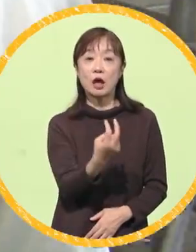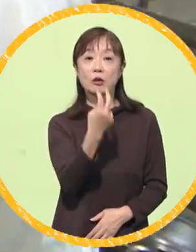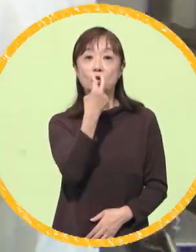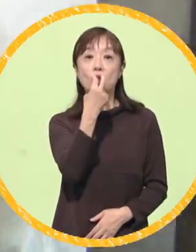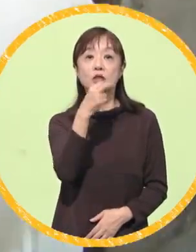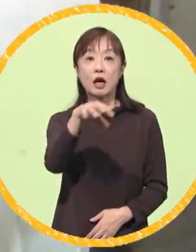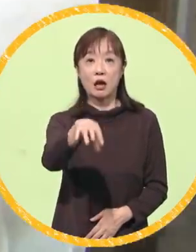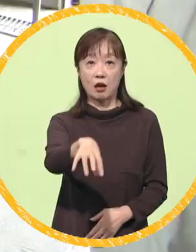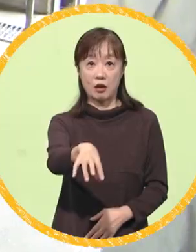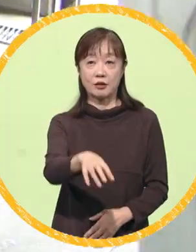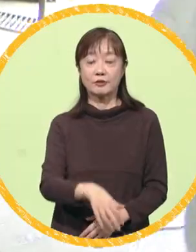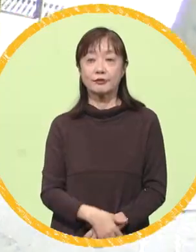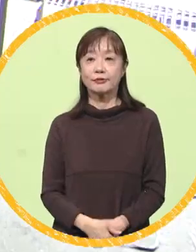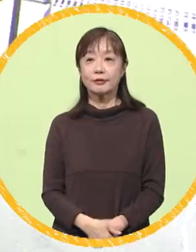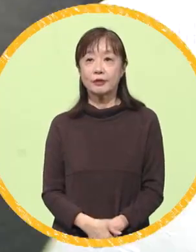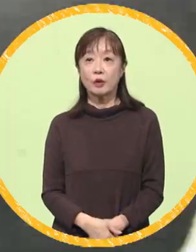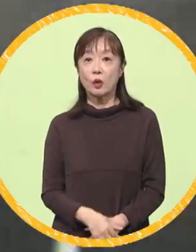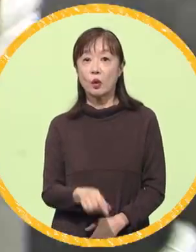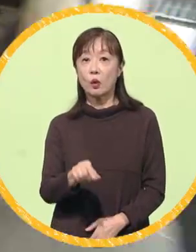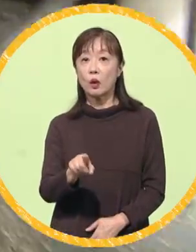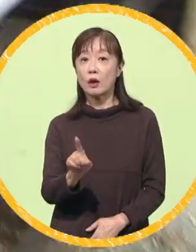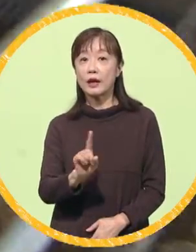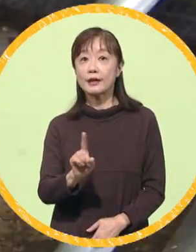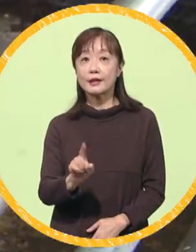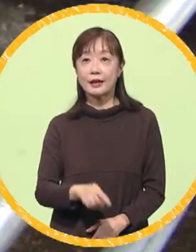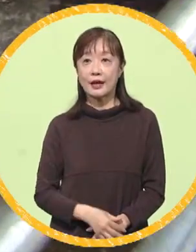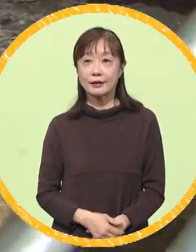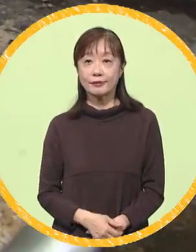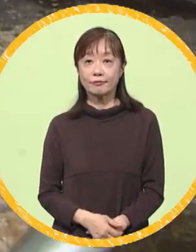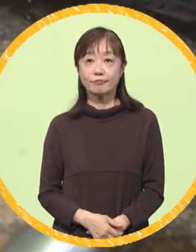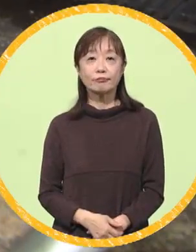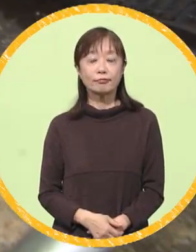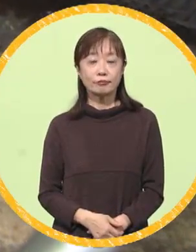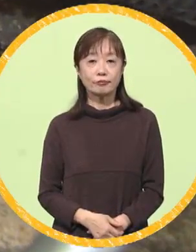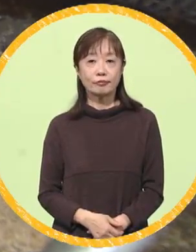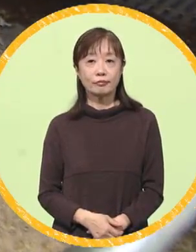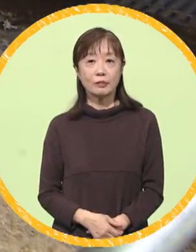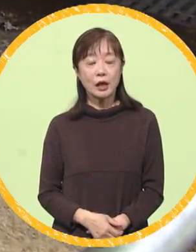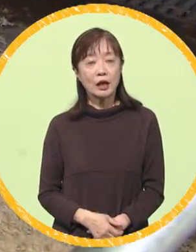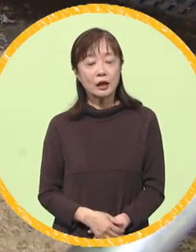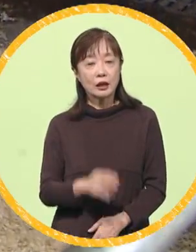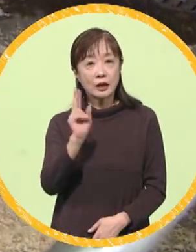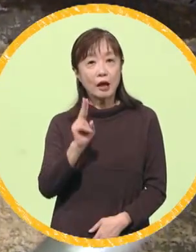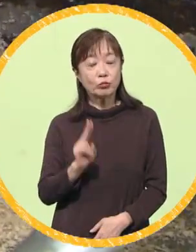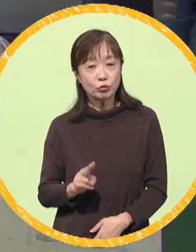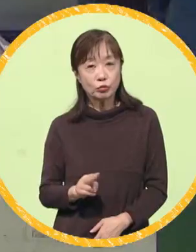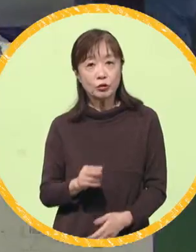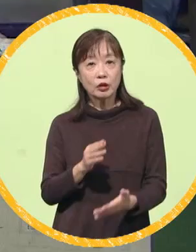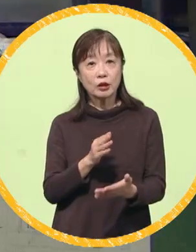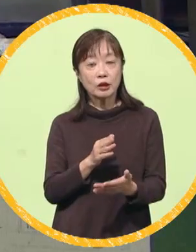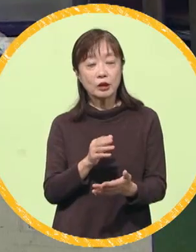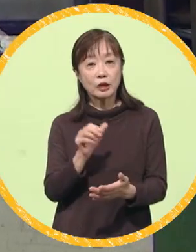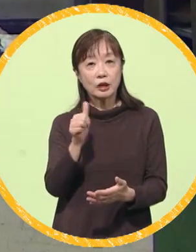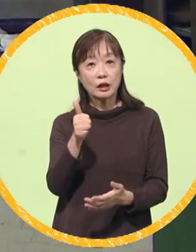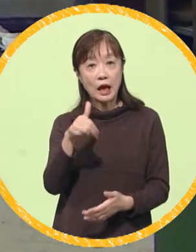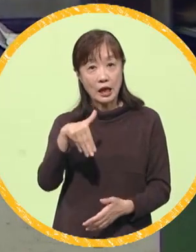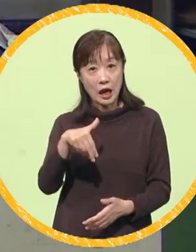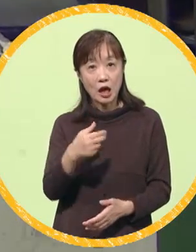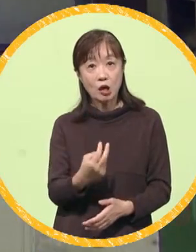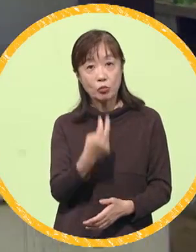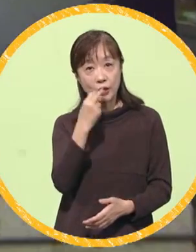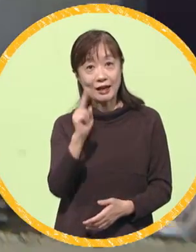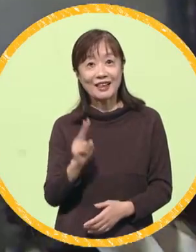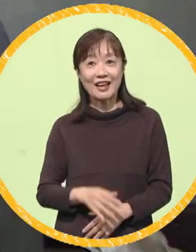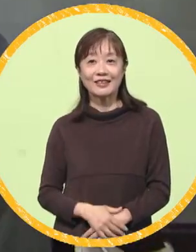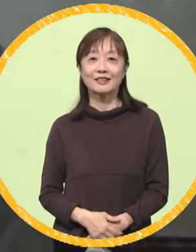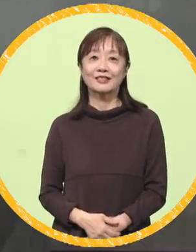ですか？ はい、 これは何ていう子ですか？ 多分カメ豚かなって思います。ちょ